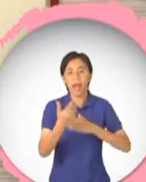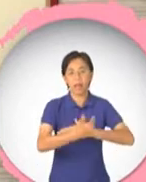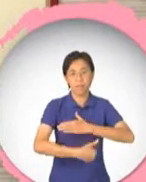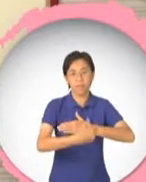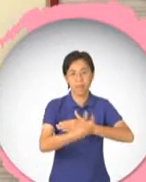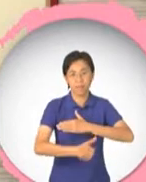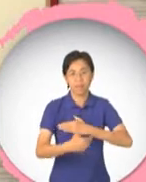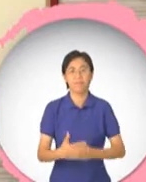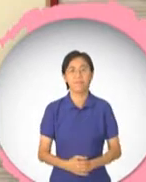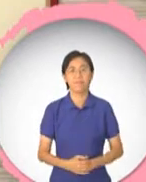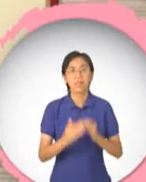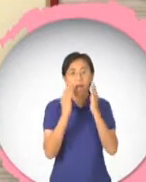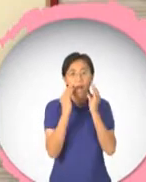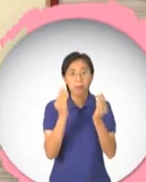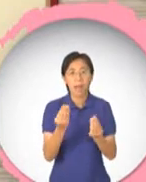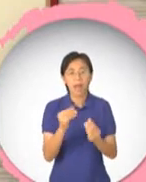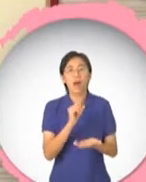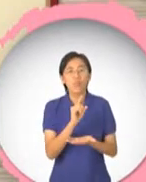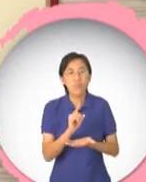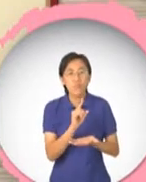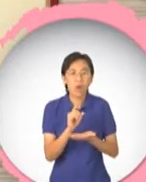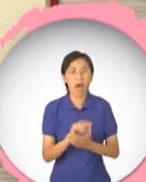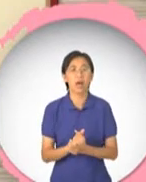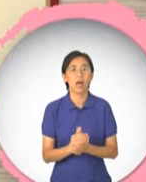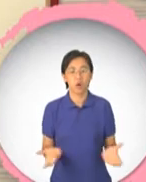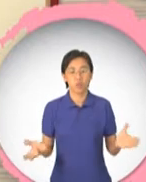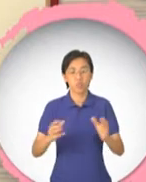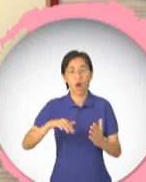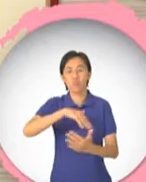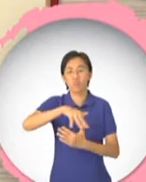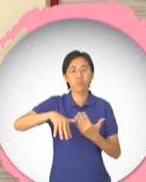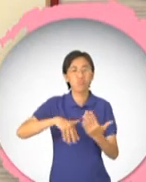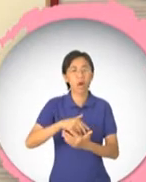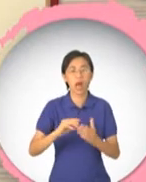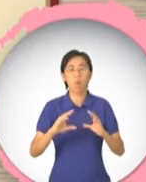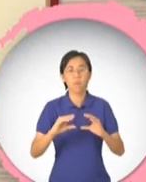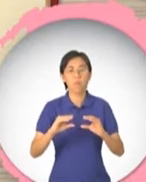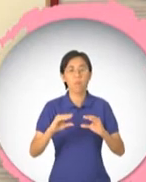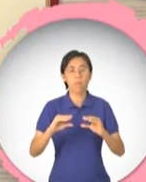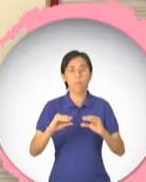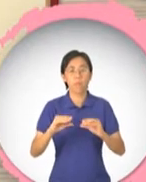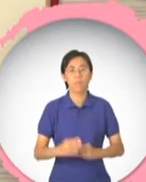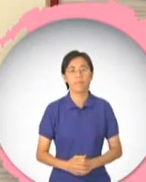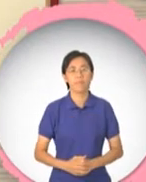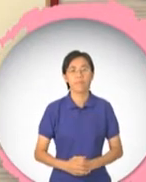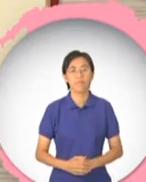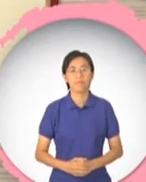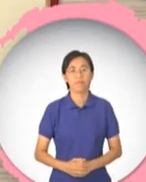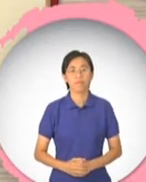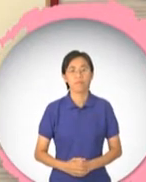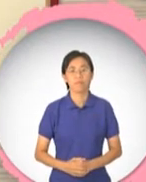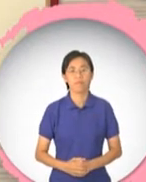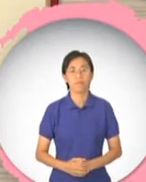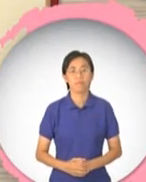แล้วก็จะมี แป้งเค้ก นะคะสองตัวนี้จะผสมกันเพื่อให้ขนมมีลักษณะที่นุ่มขึ้นนะคะถัดไปค่ะเป็นส่